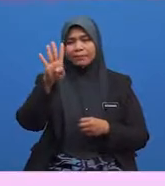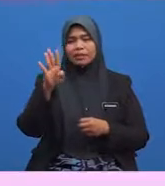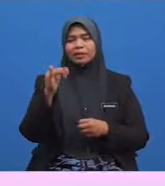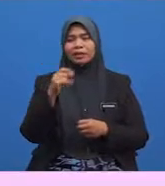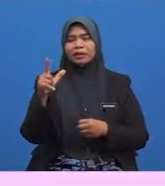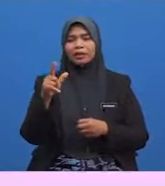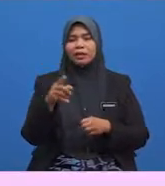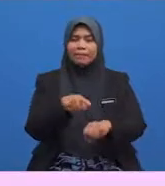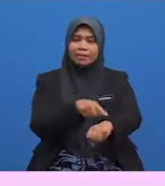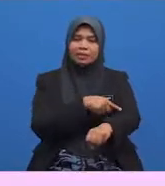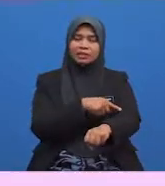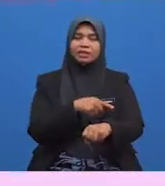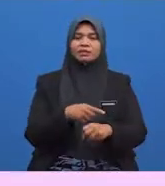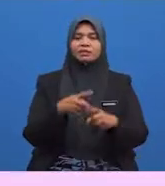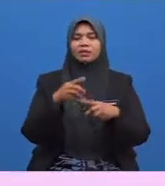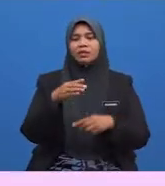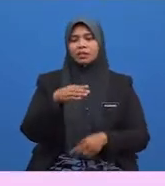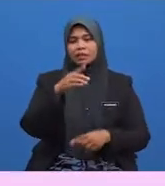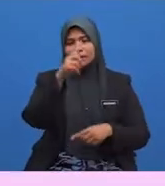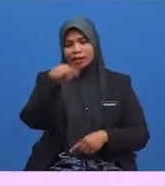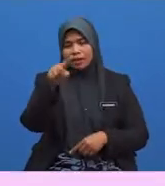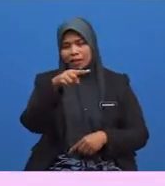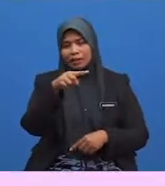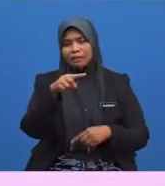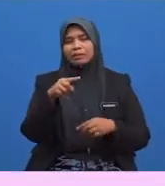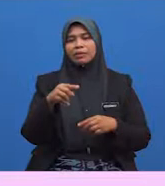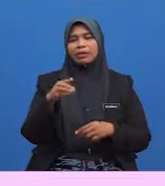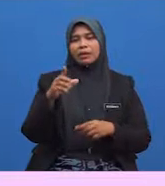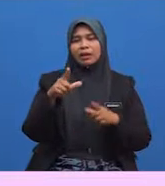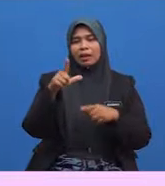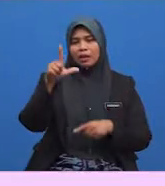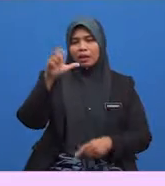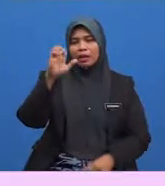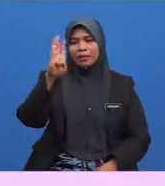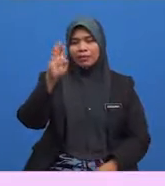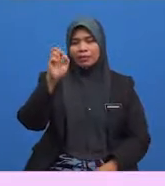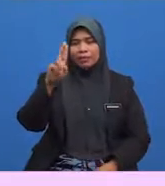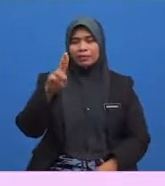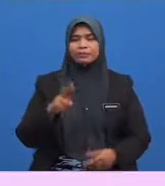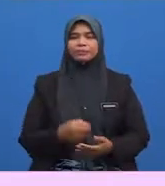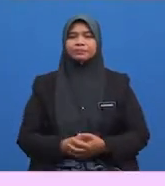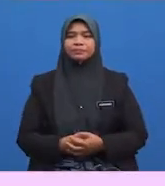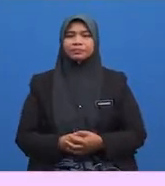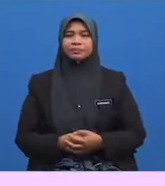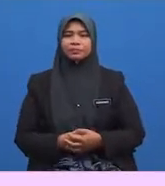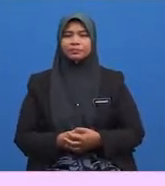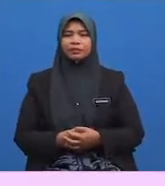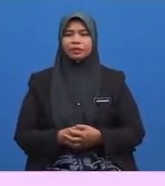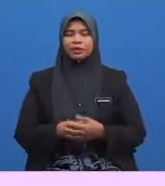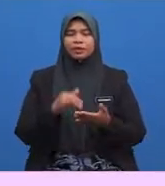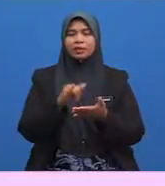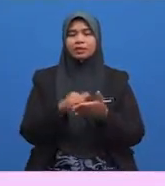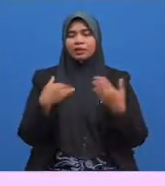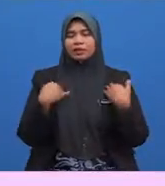lebar. Panjang bagi segi empat tepat seperti dalam rajah merupakan separuh